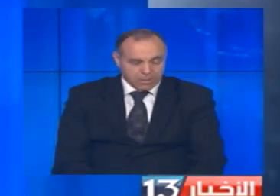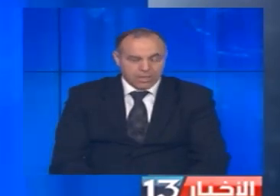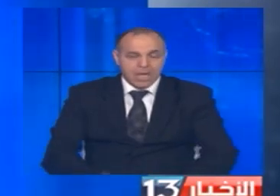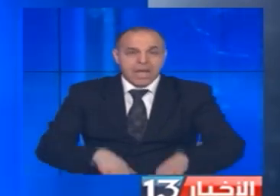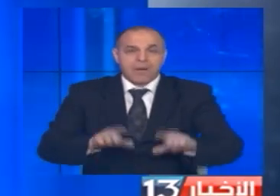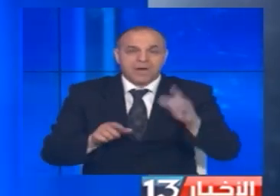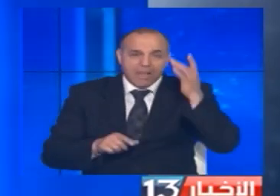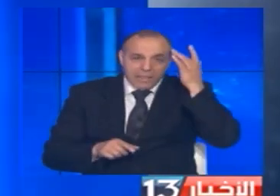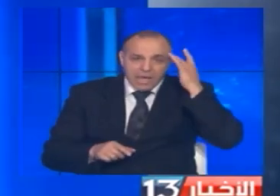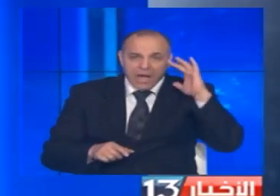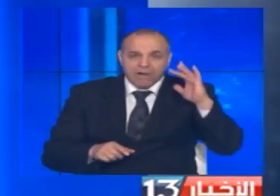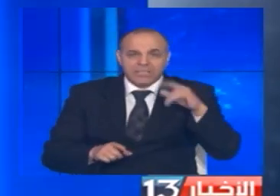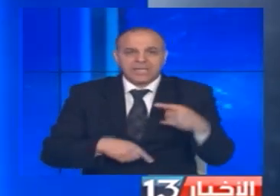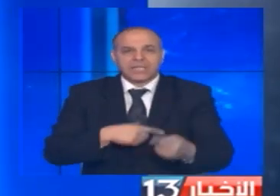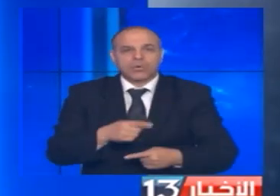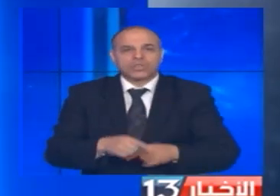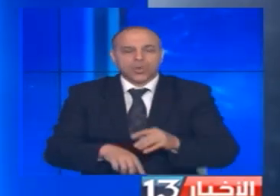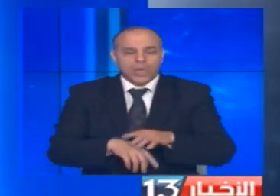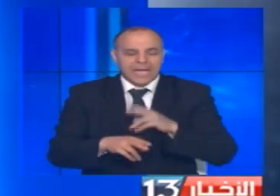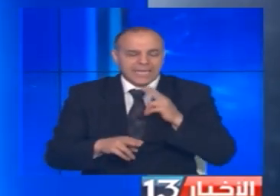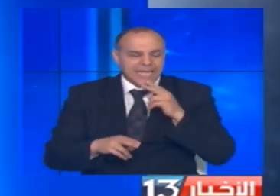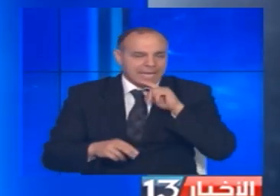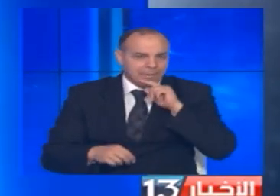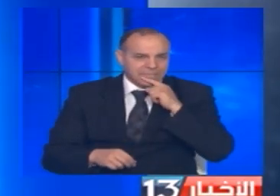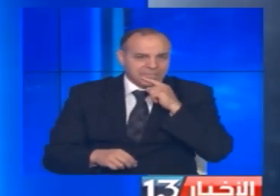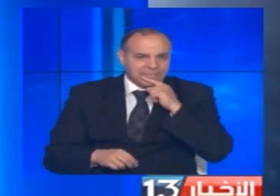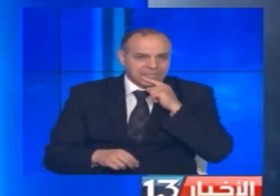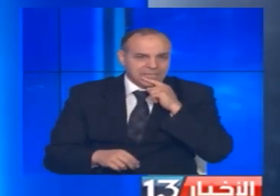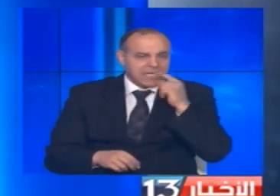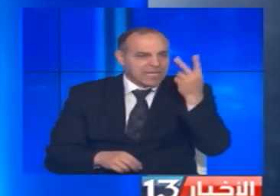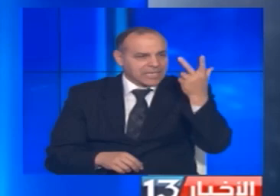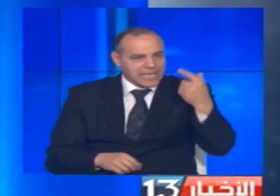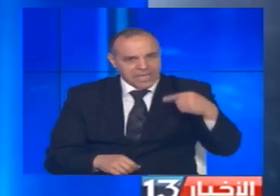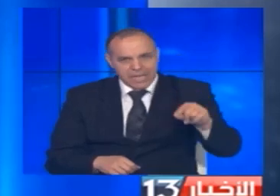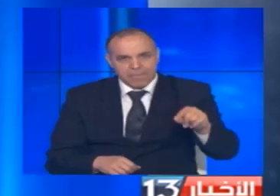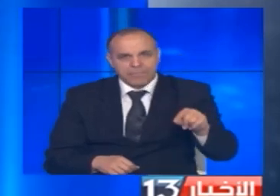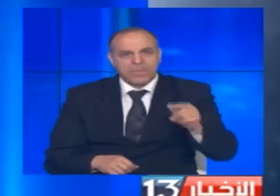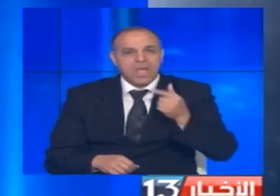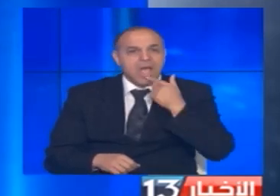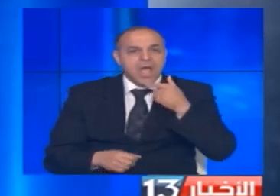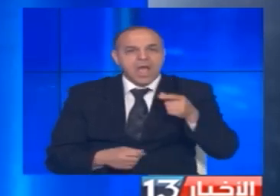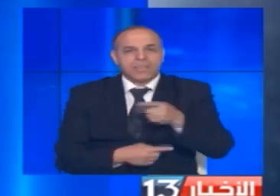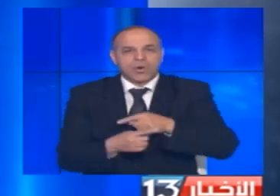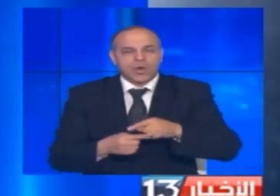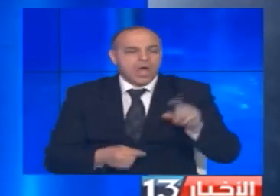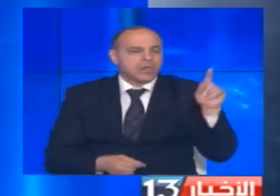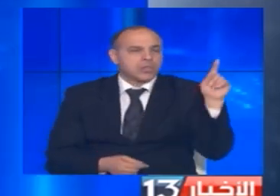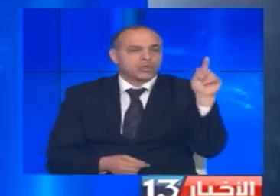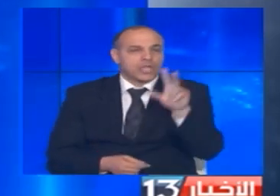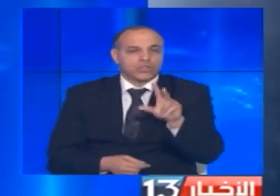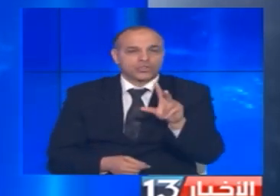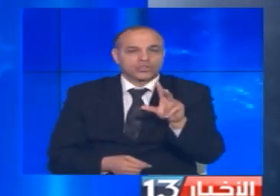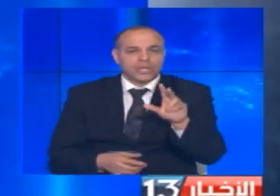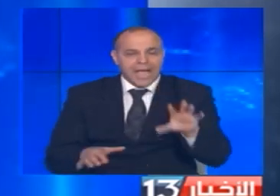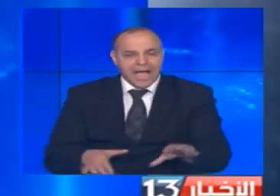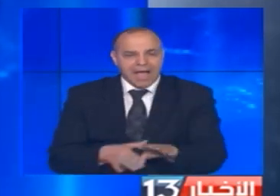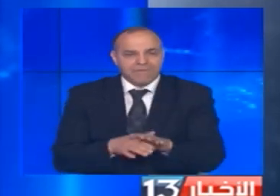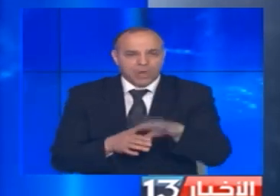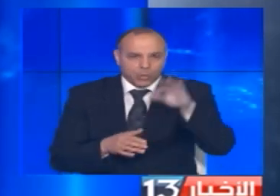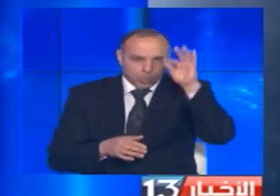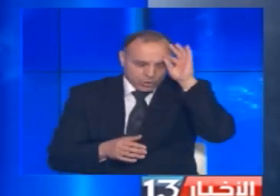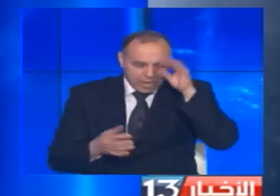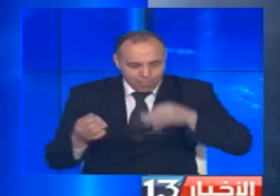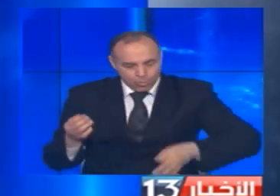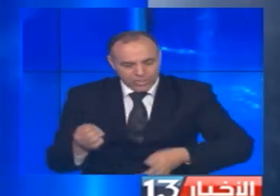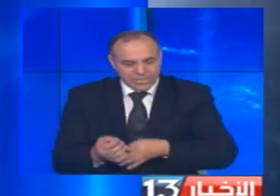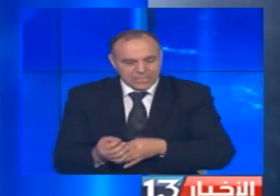في خبر ثقافي، تتواصل بولاية جابس لمدة 3 أيام الدورة 13 للمهرجان الوطني